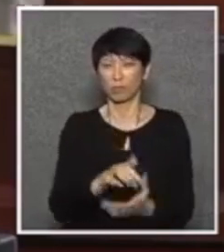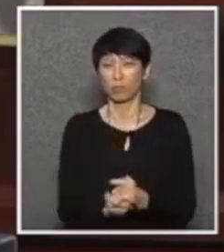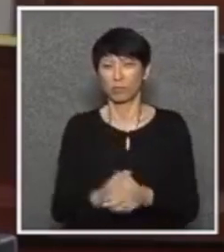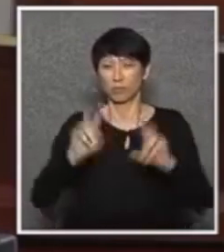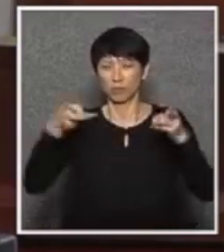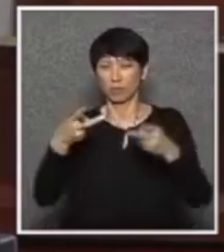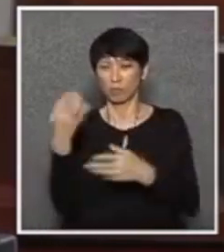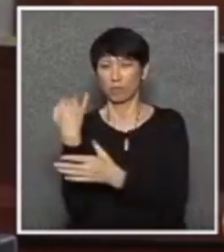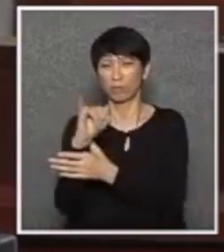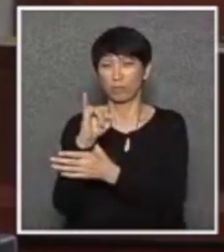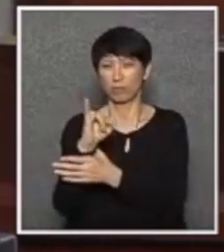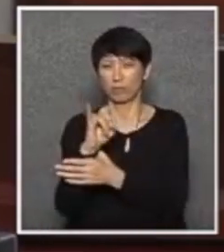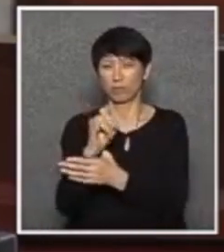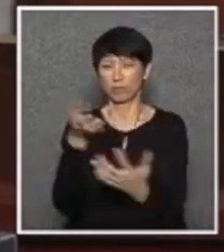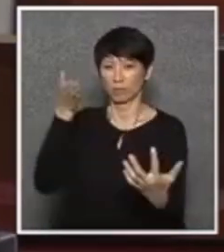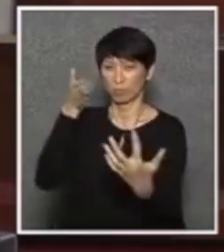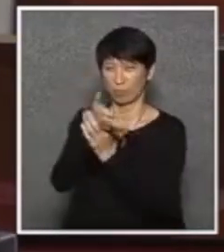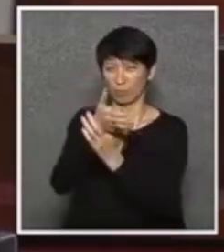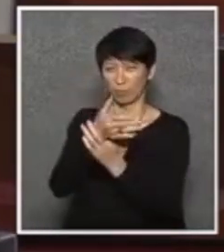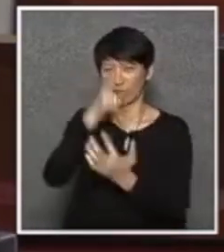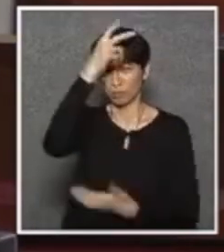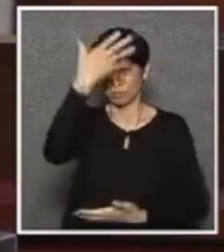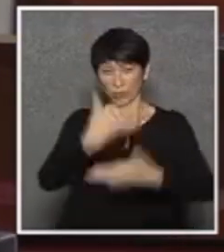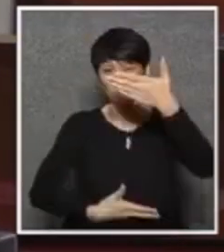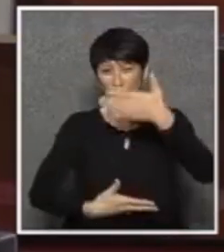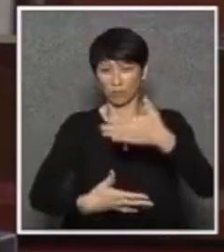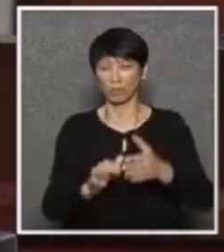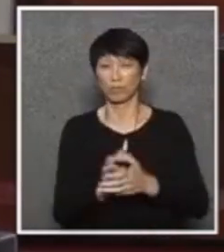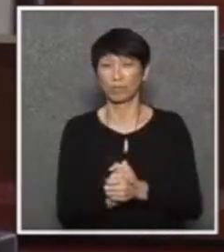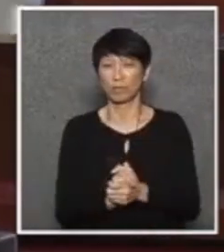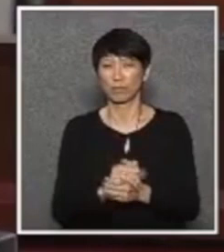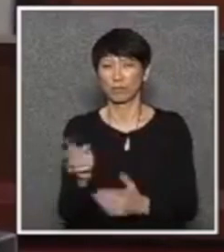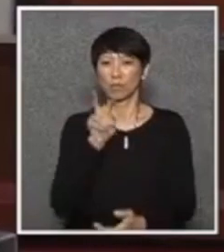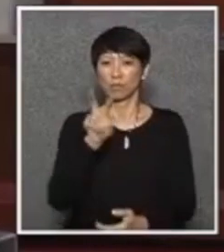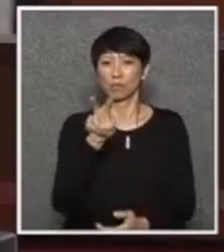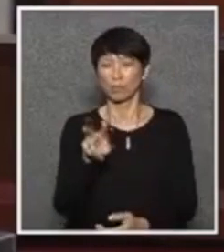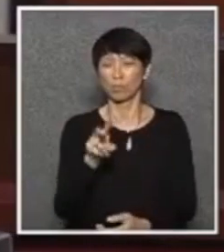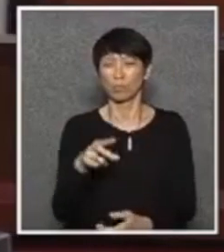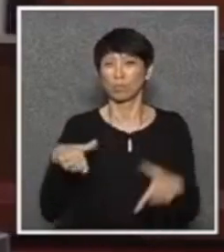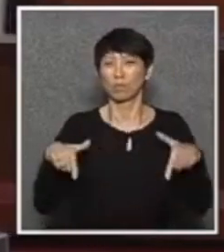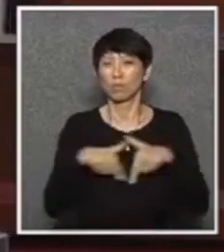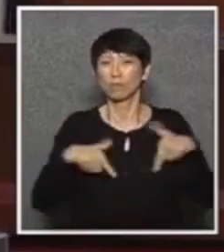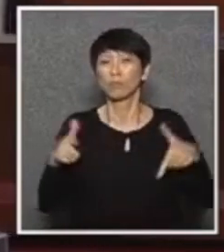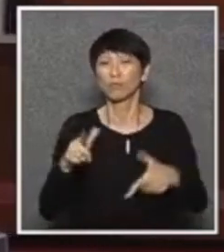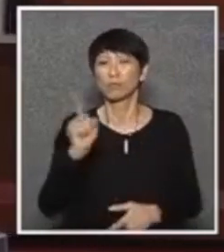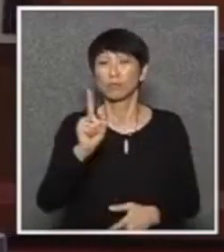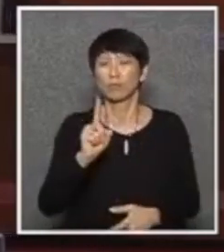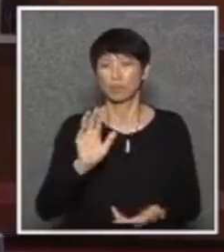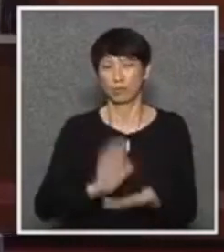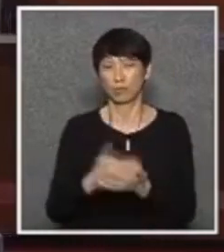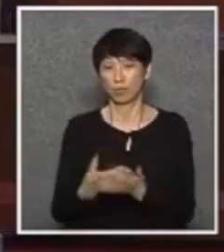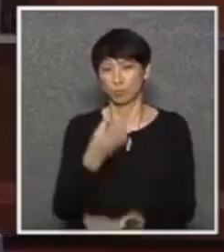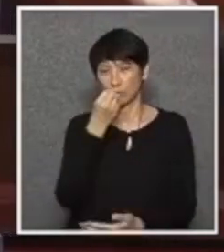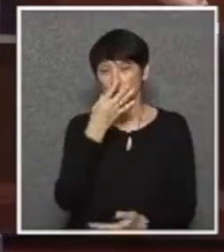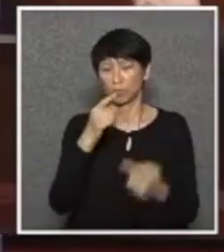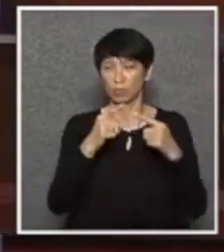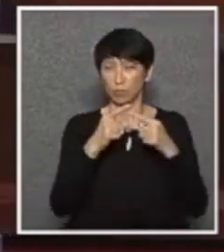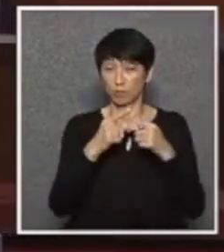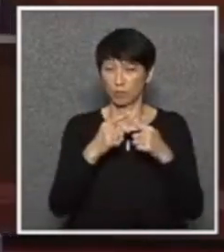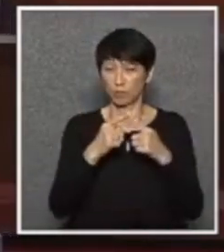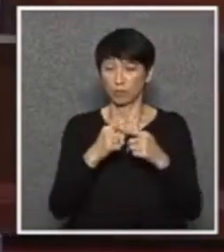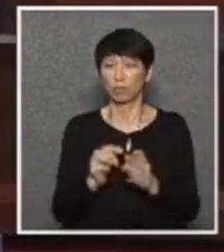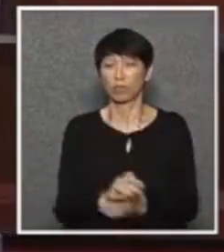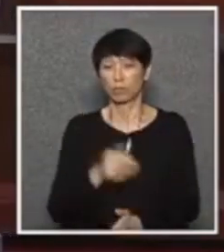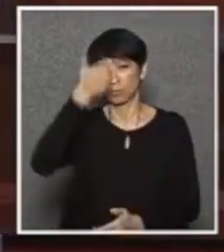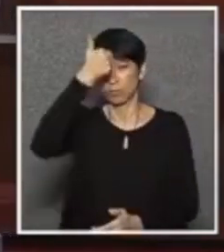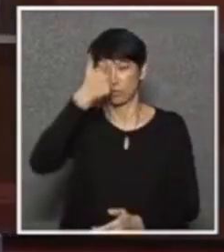決之後衝擊這個政府總部，我看你就不就範。但是奈何香港人就跟民主派一